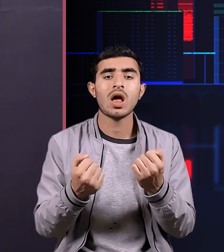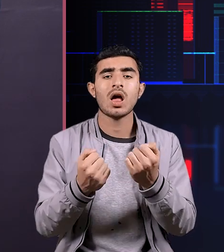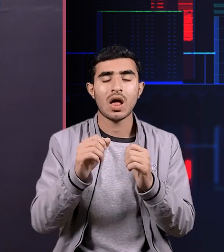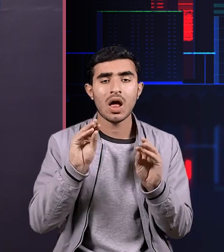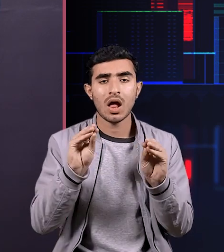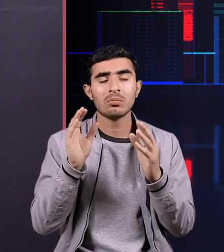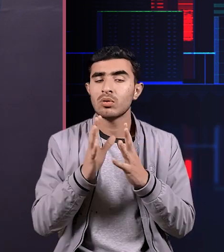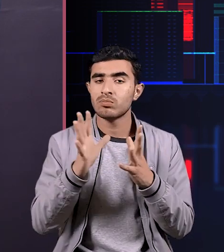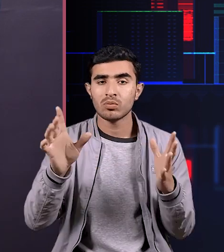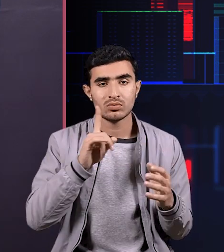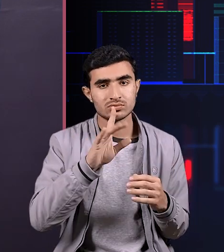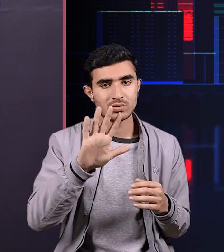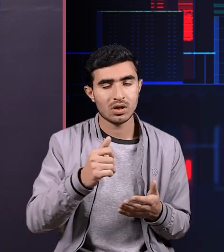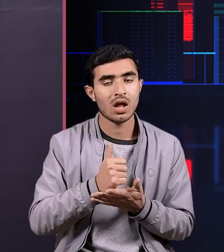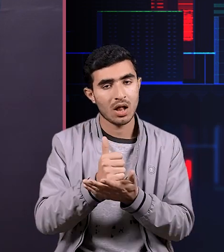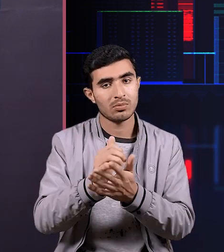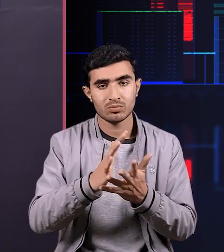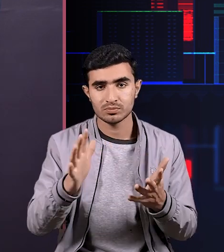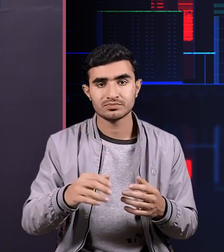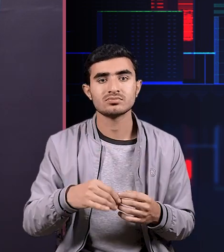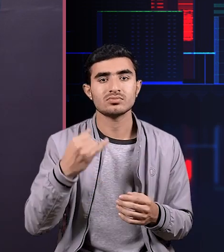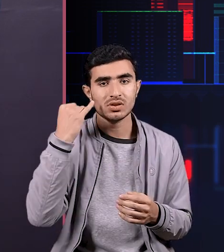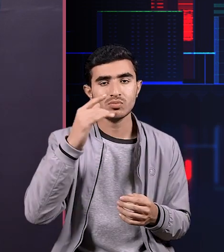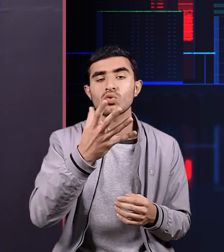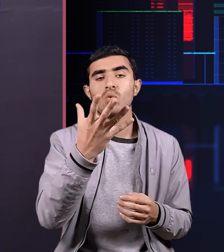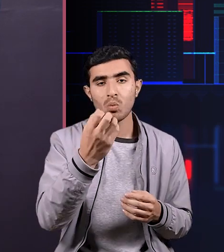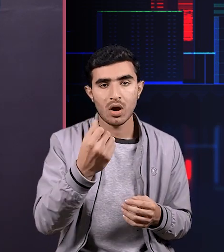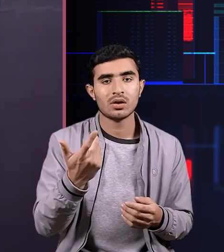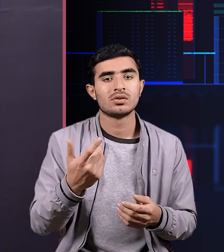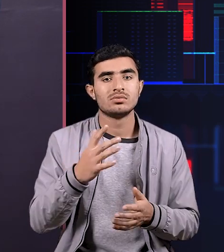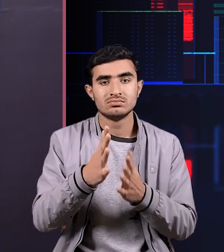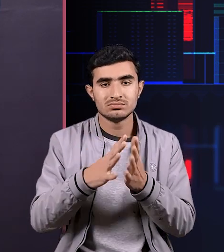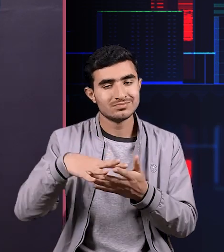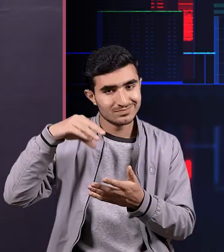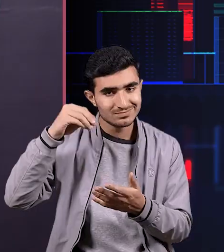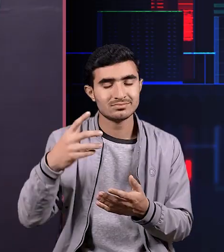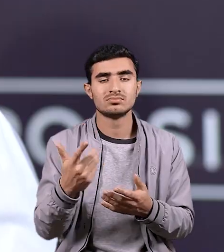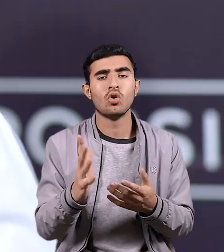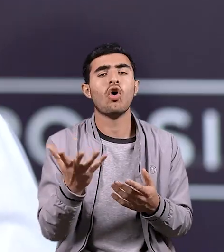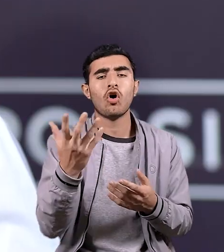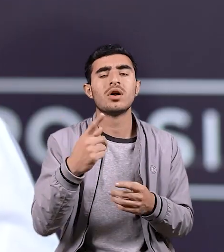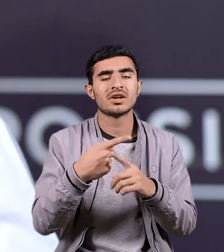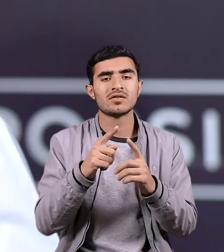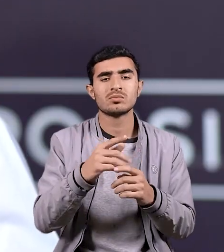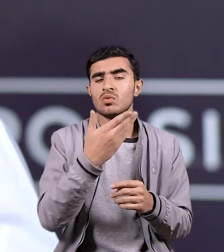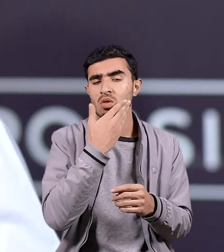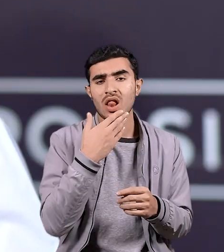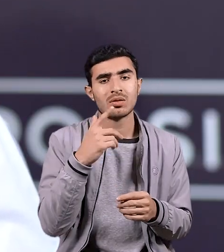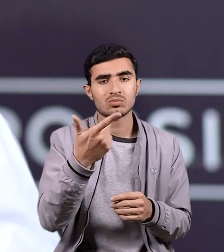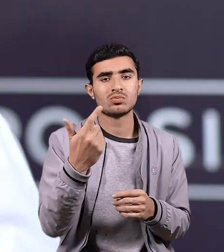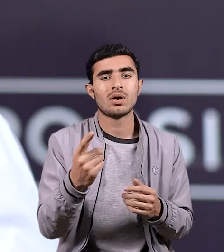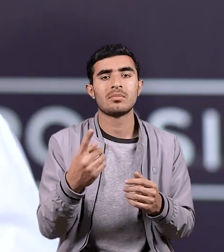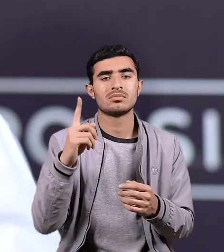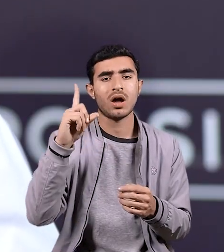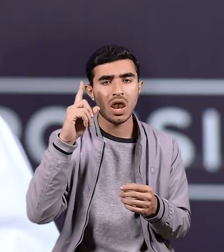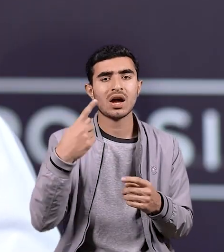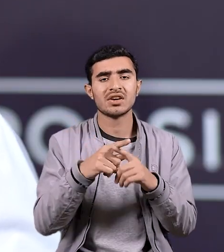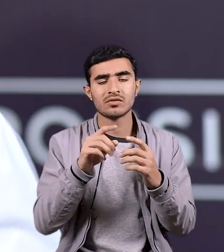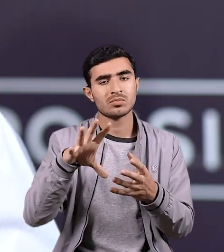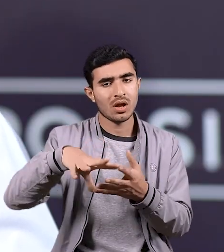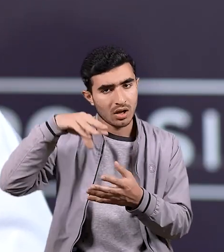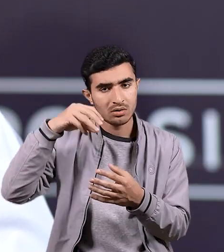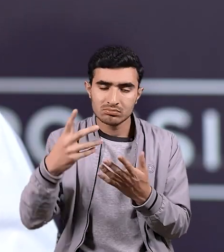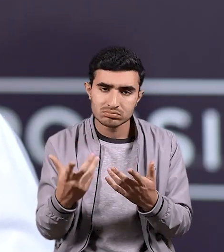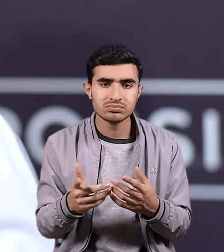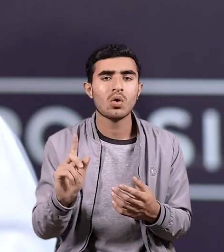कर सकता है आपके हर एंगल से। आप कोई लैंग्वेज सीखना चाहते हैं, ट्रांसलेशन, कुछ भी, आप अपने दीन के बारे में ज़्यादा समझना चाहते हैं, उसके बारे में